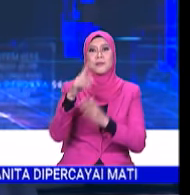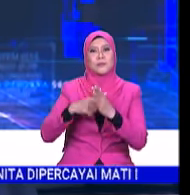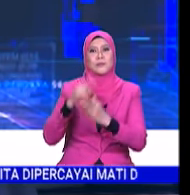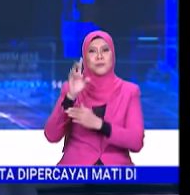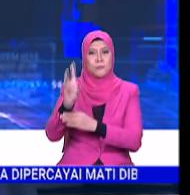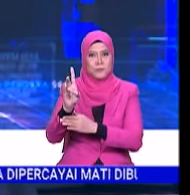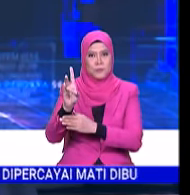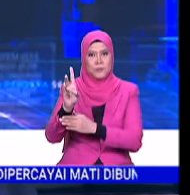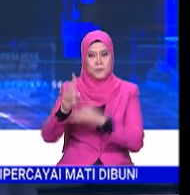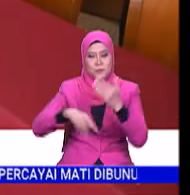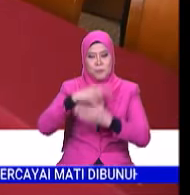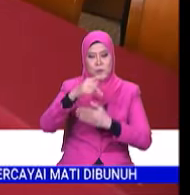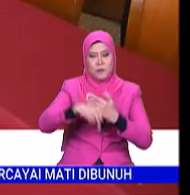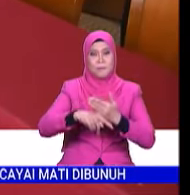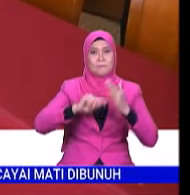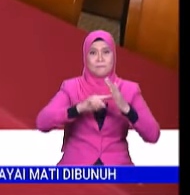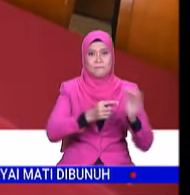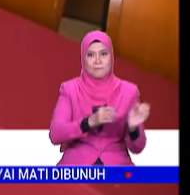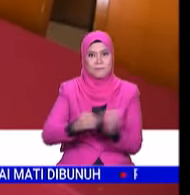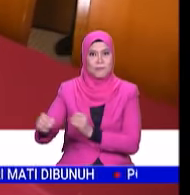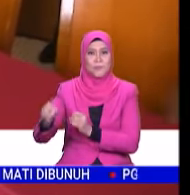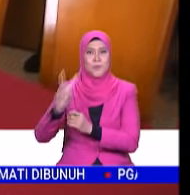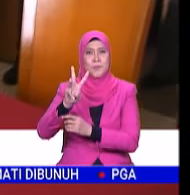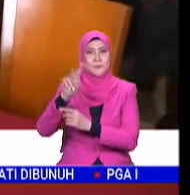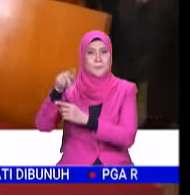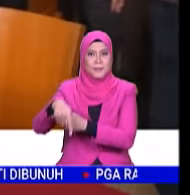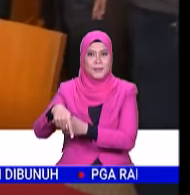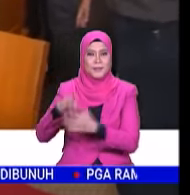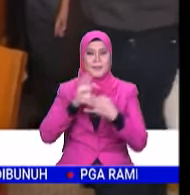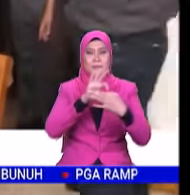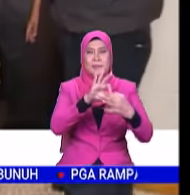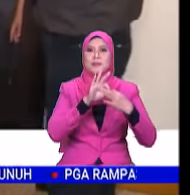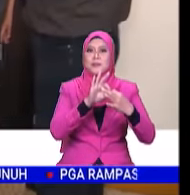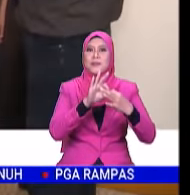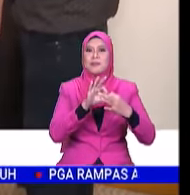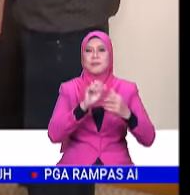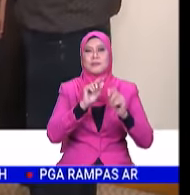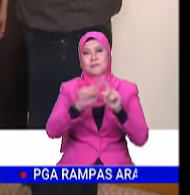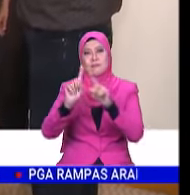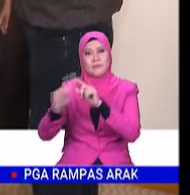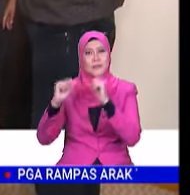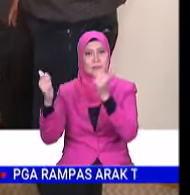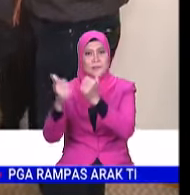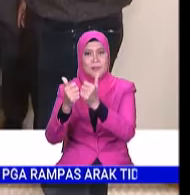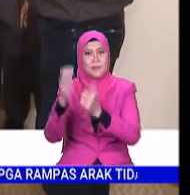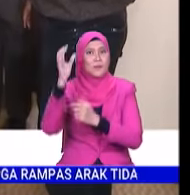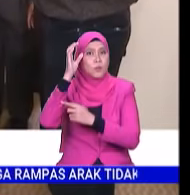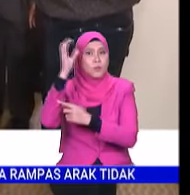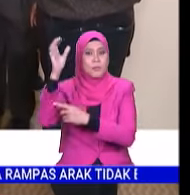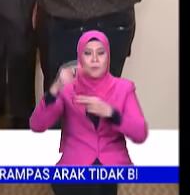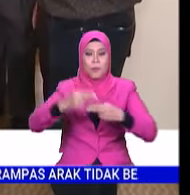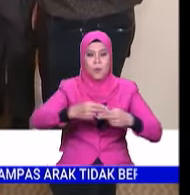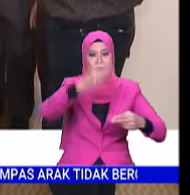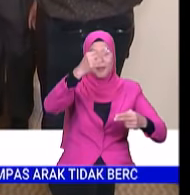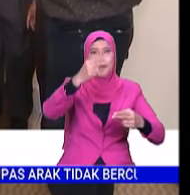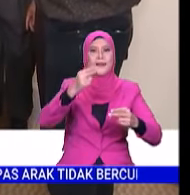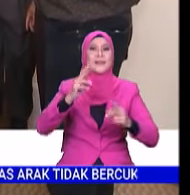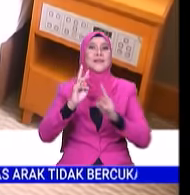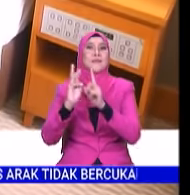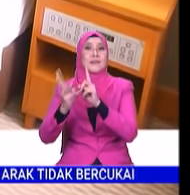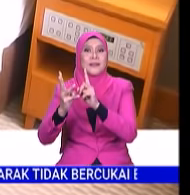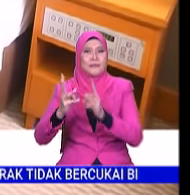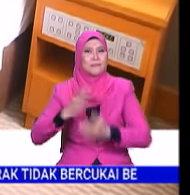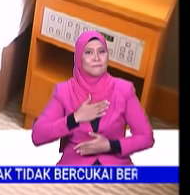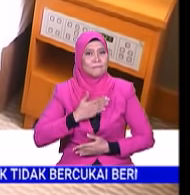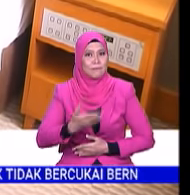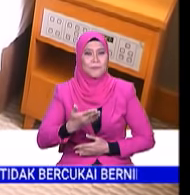ini. Program Kelolaan Yayasan Wilayah Persekutuan dengan kerjasama pelbagai pihak melaksanakan konsep hotel kebajikan. Ia